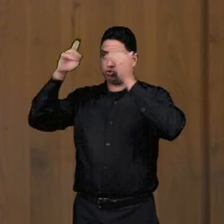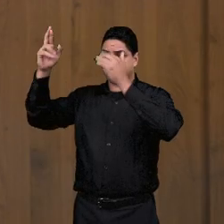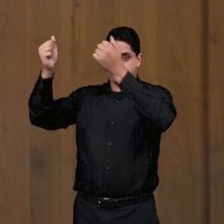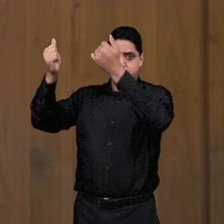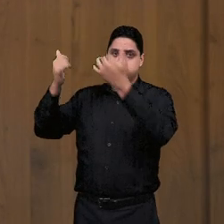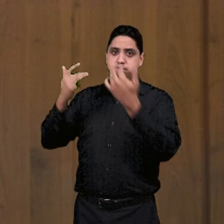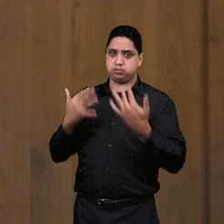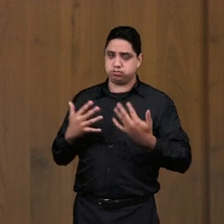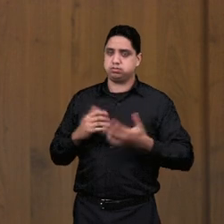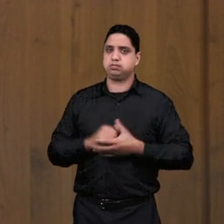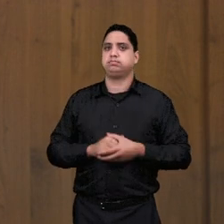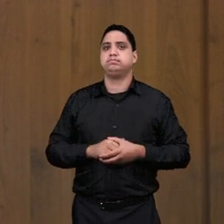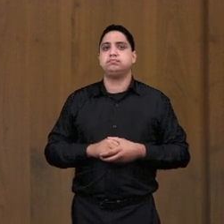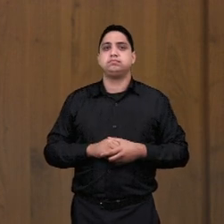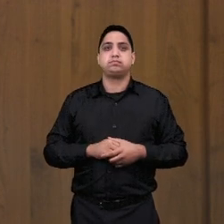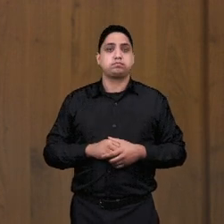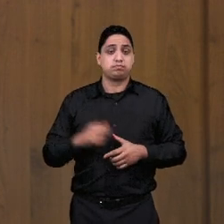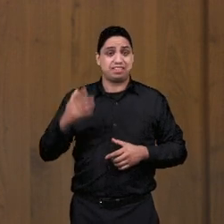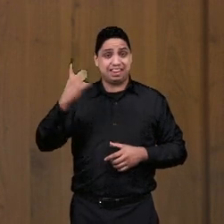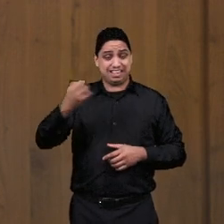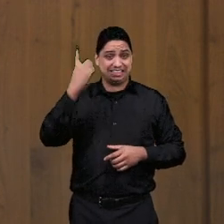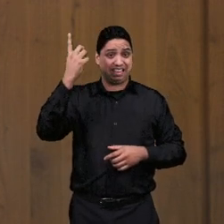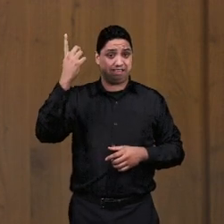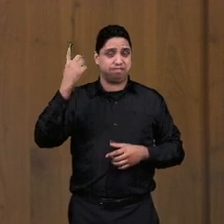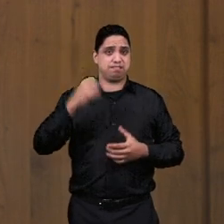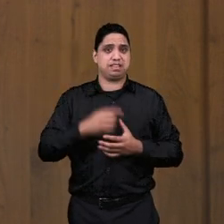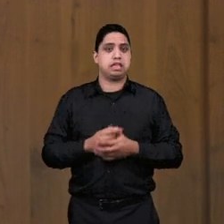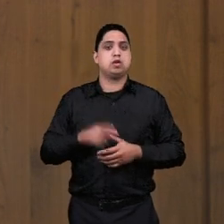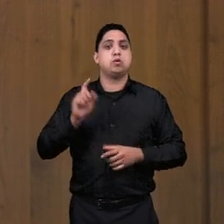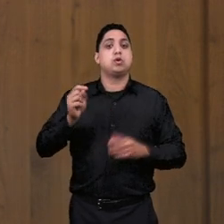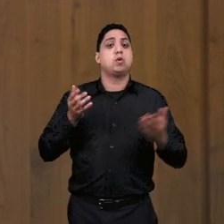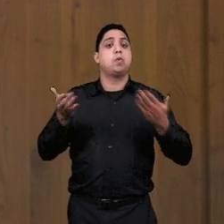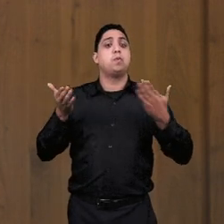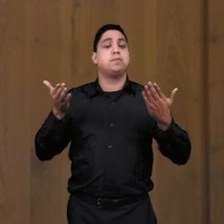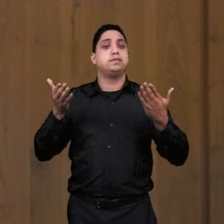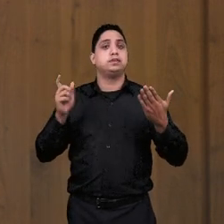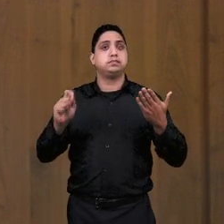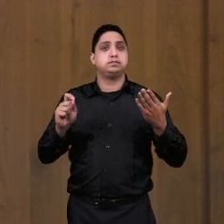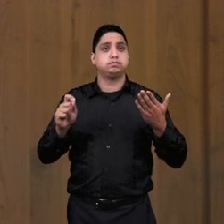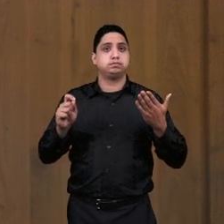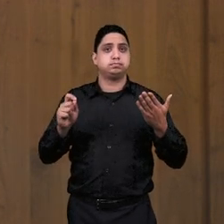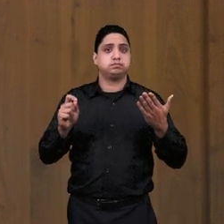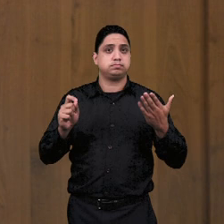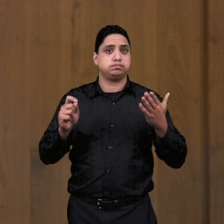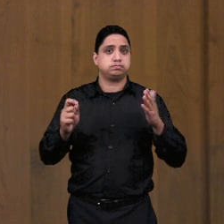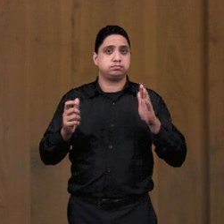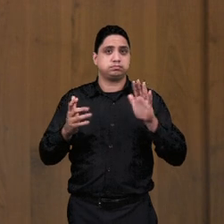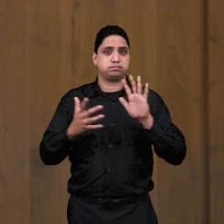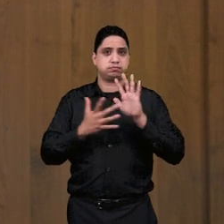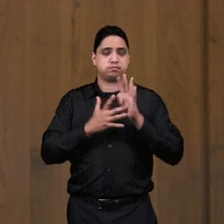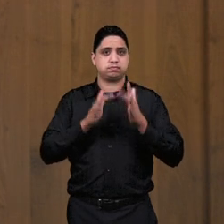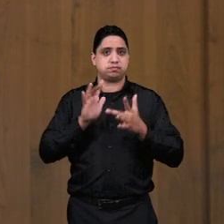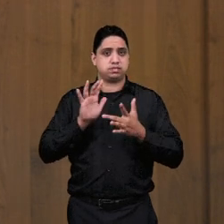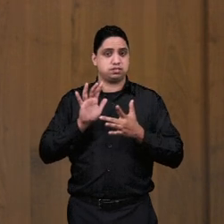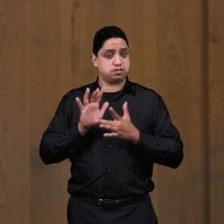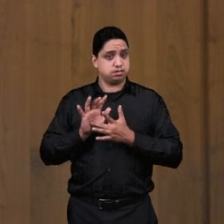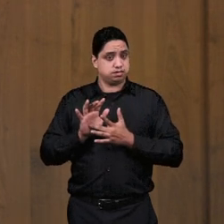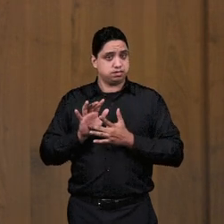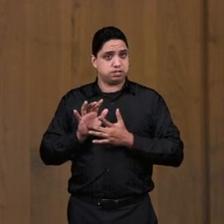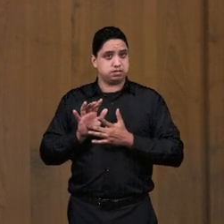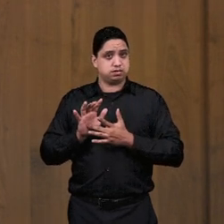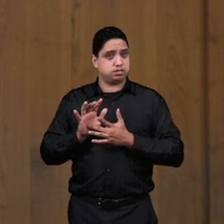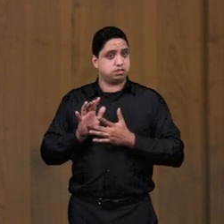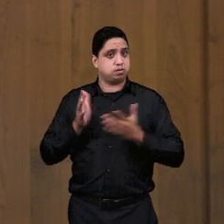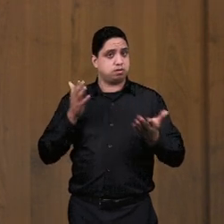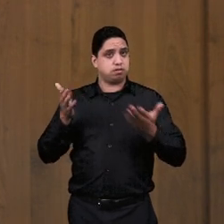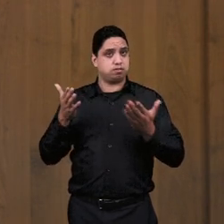ici, c'était le type de Jésus. David était le type de Jésus. Et Salomon